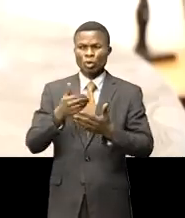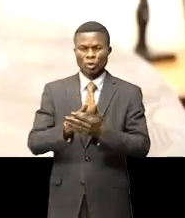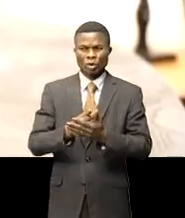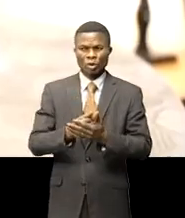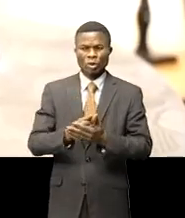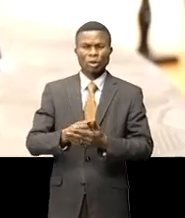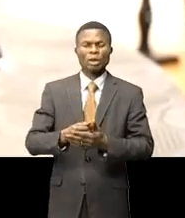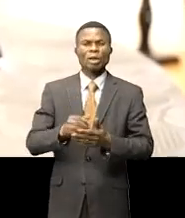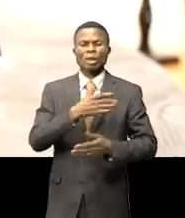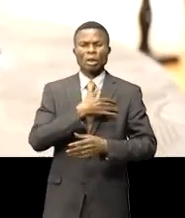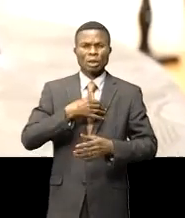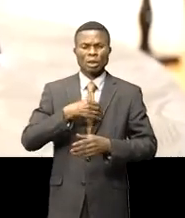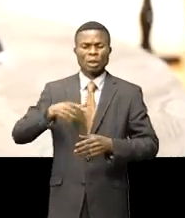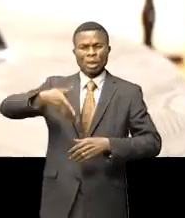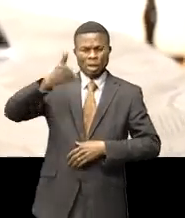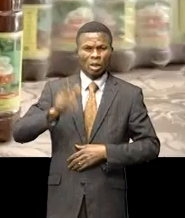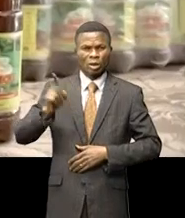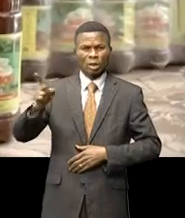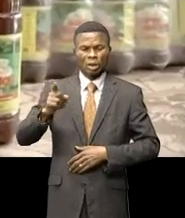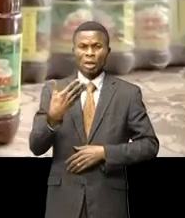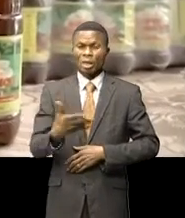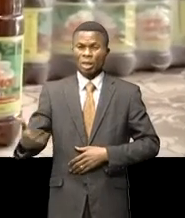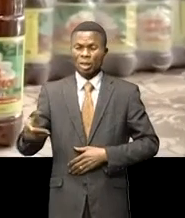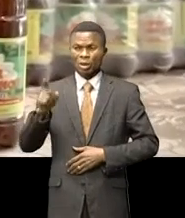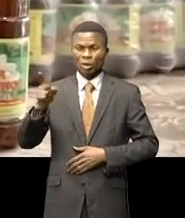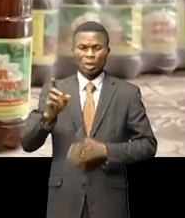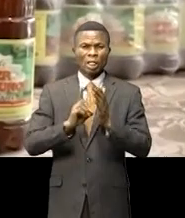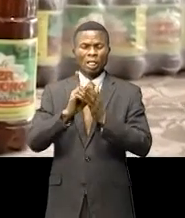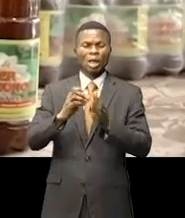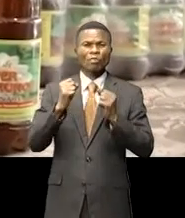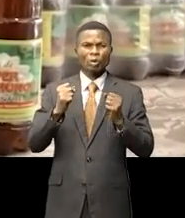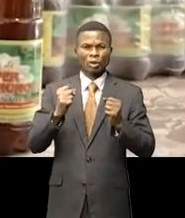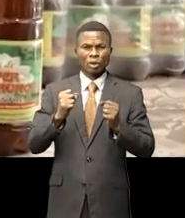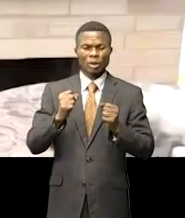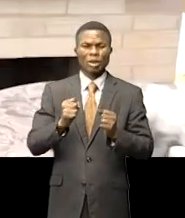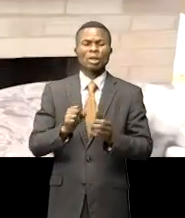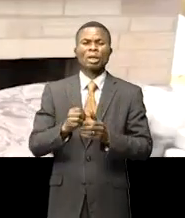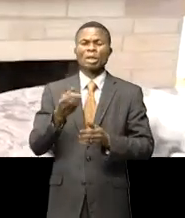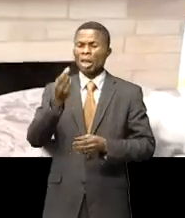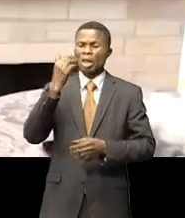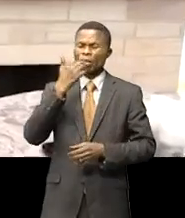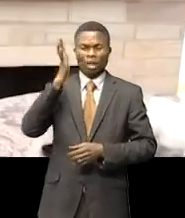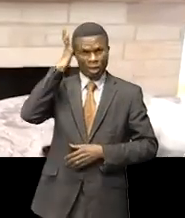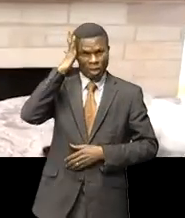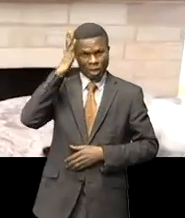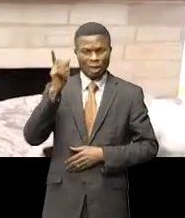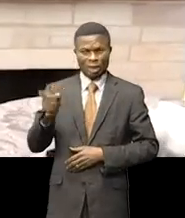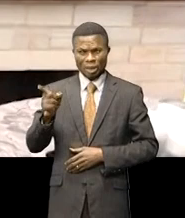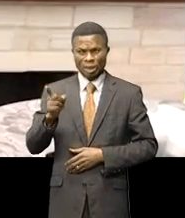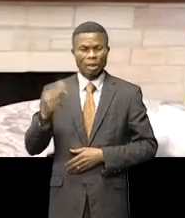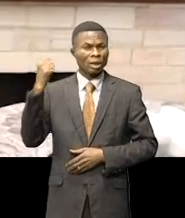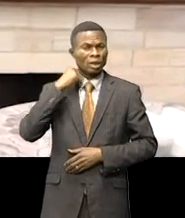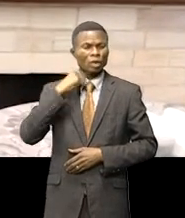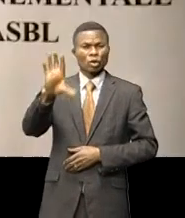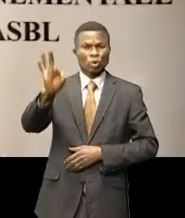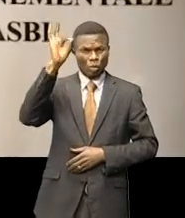a nommé Super Kabuchungu. Ce produit a pris de l'ampleur grâce à son goût amer. Le docteur Dominique Mutachi a été